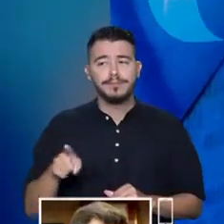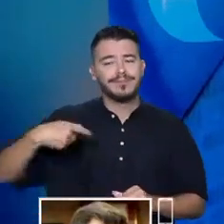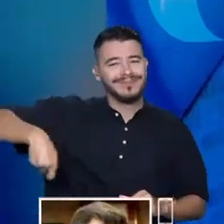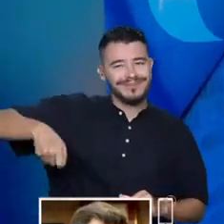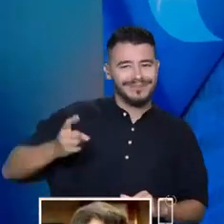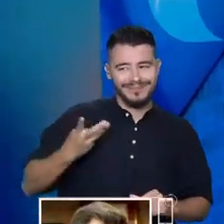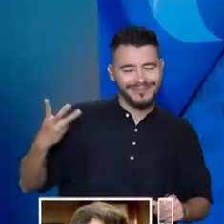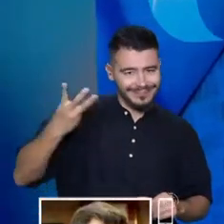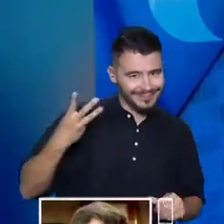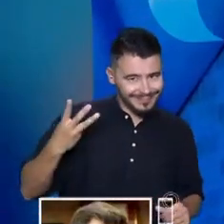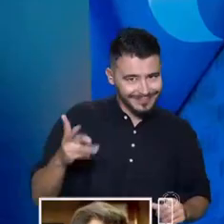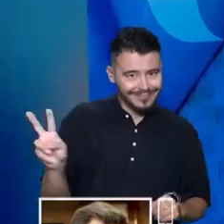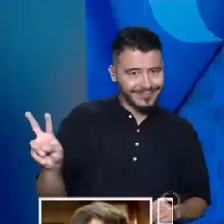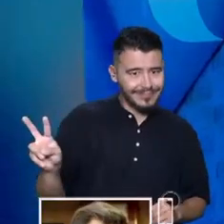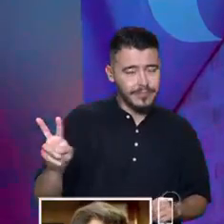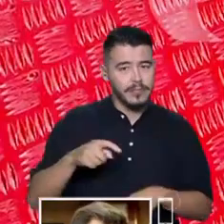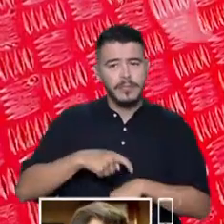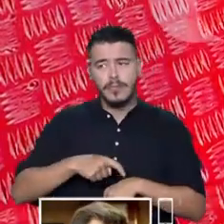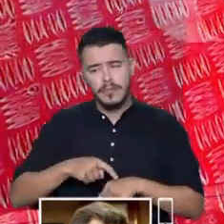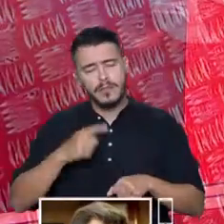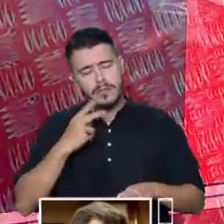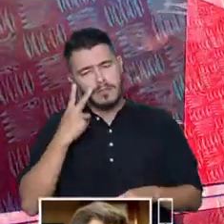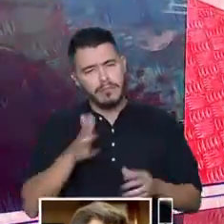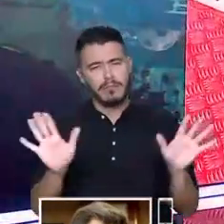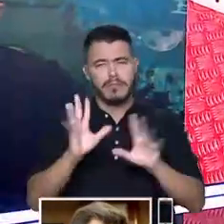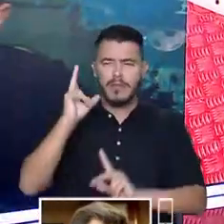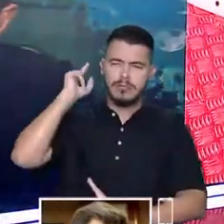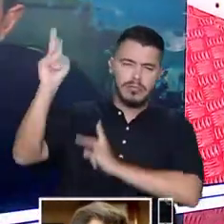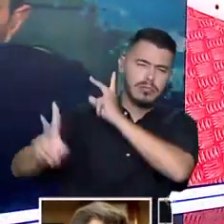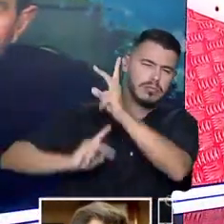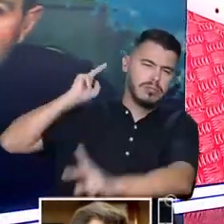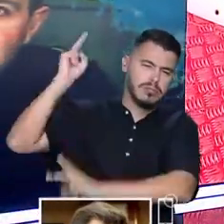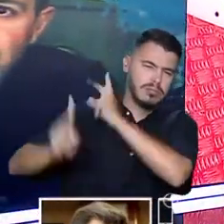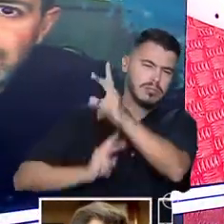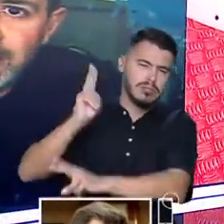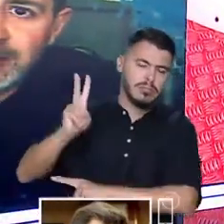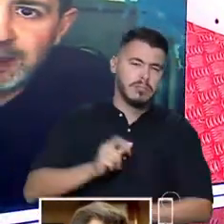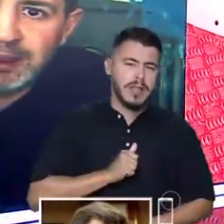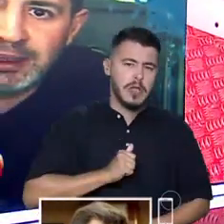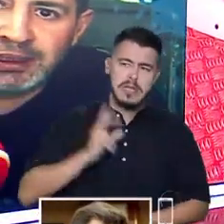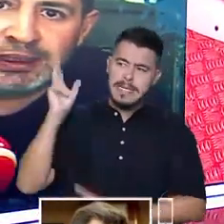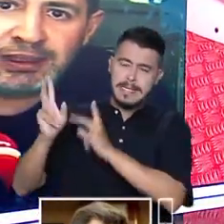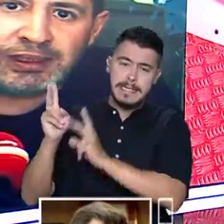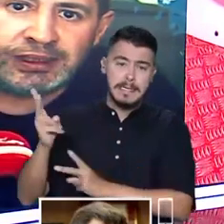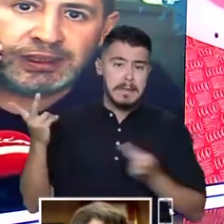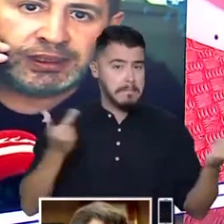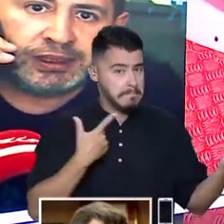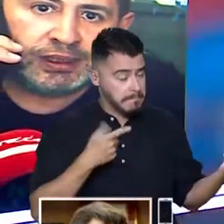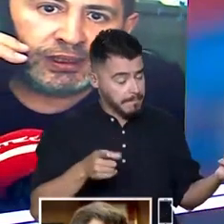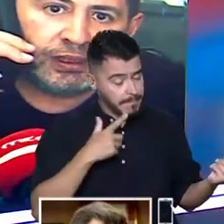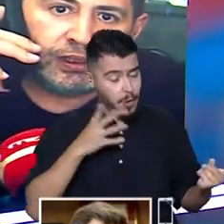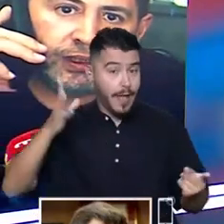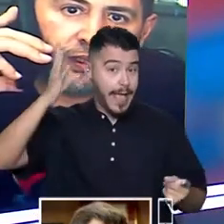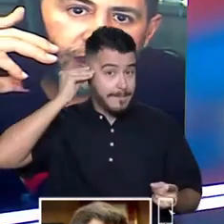γιατί τρεις δικηγόροι είμαστε, τον έχουν κατακρεουργήσει. Δηλαδή, μιλάμε μέχρι και μπράβο στον πήρε, πολύ γνωστός της Βορείου